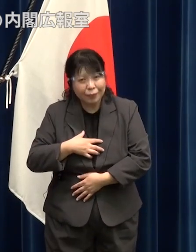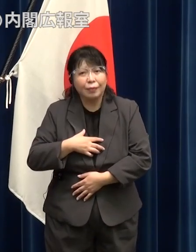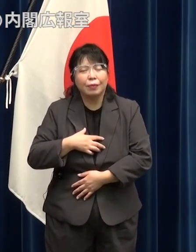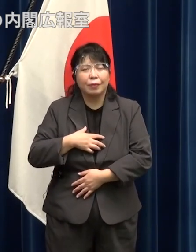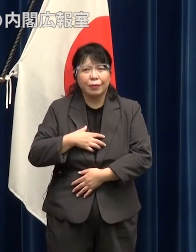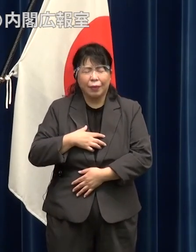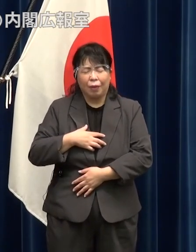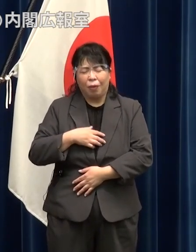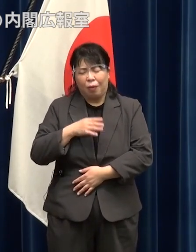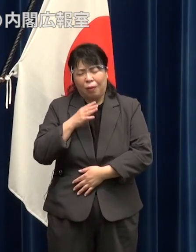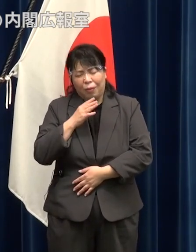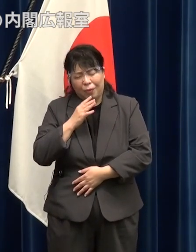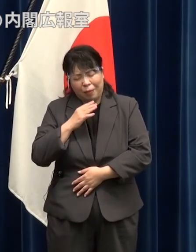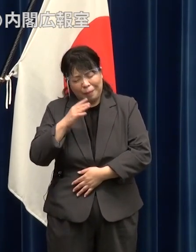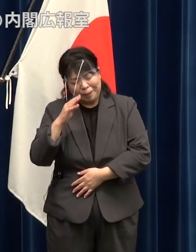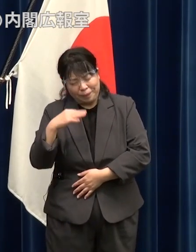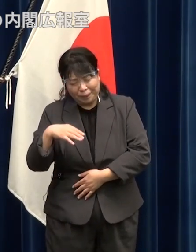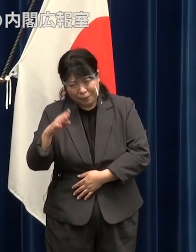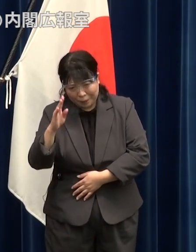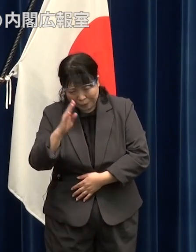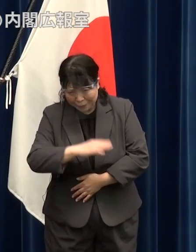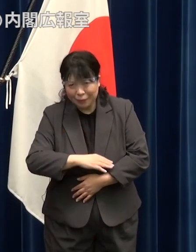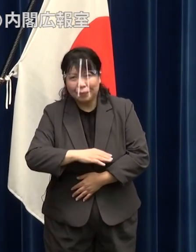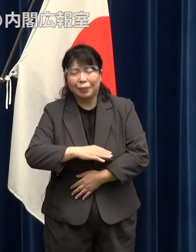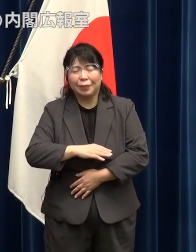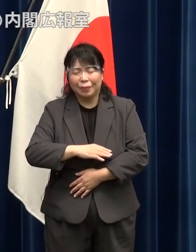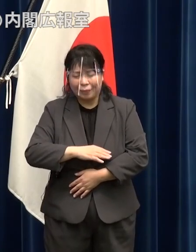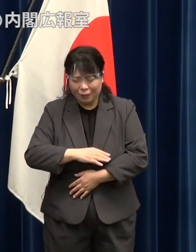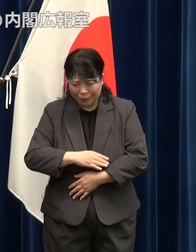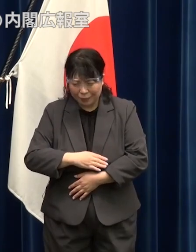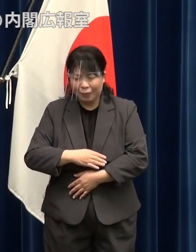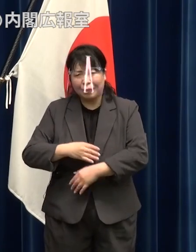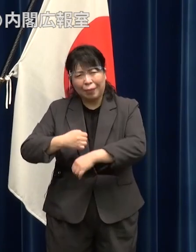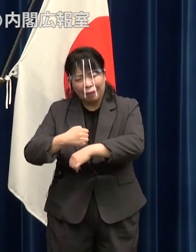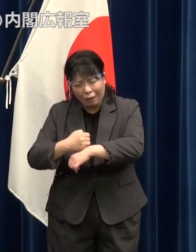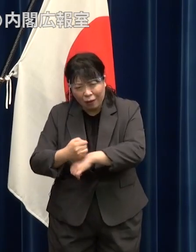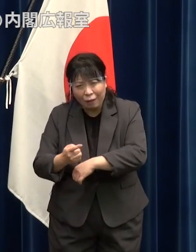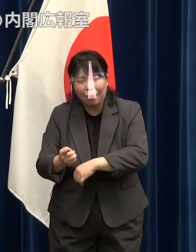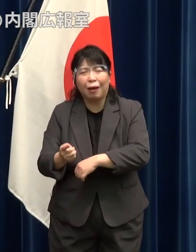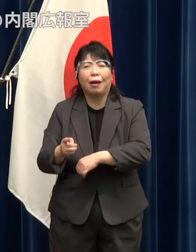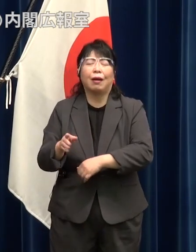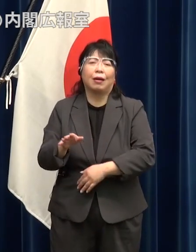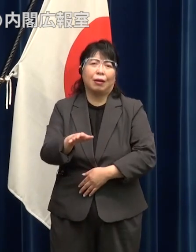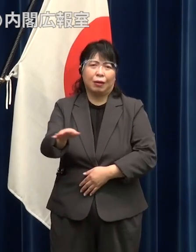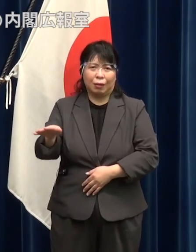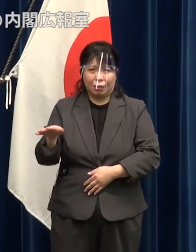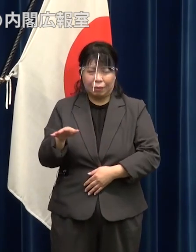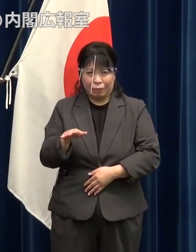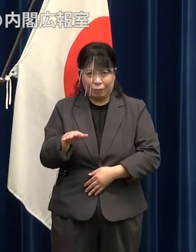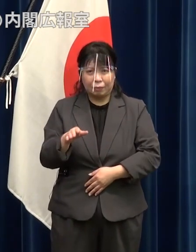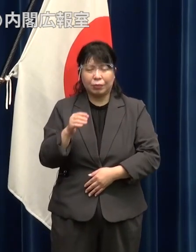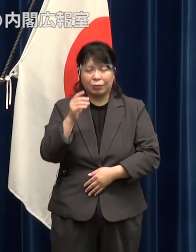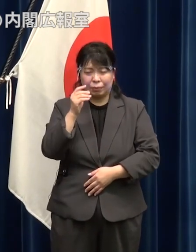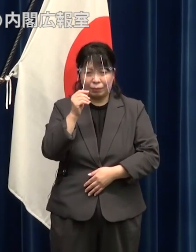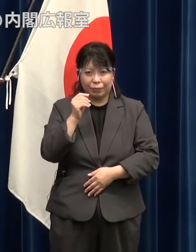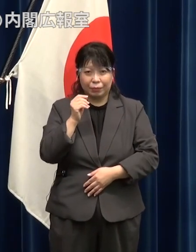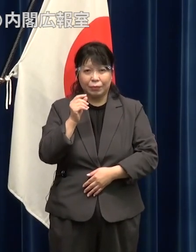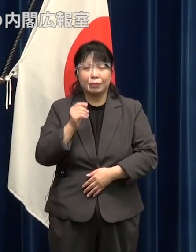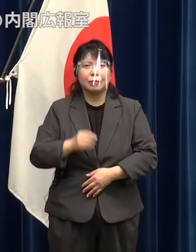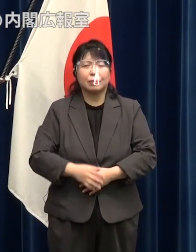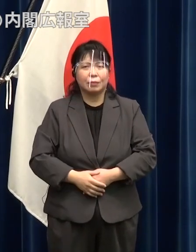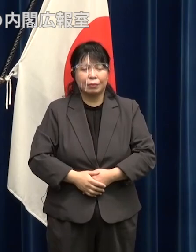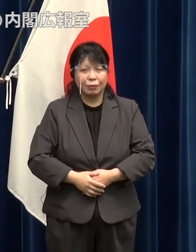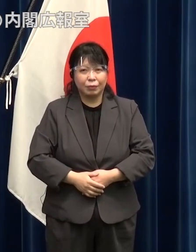凄惨の一言に尽きるものでありました。問題の深刻さ